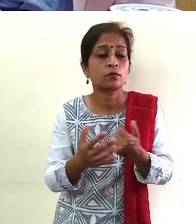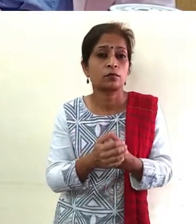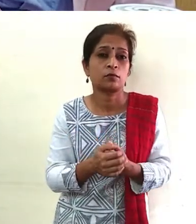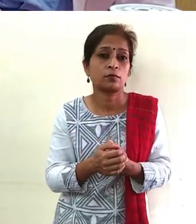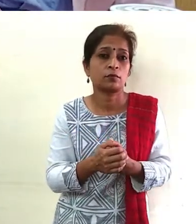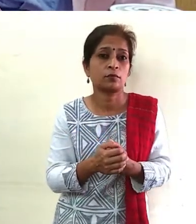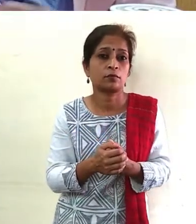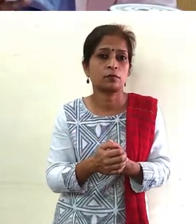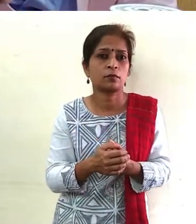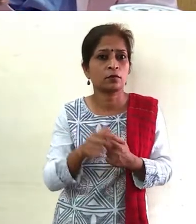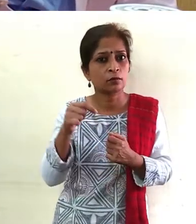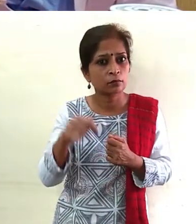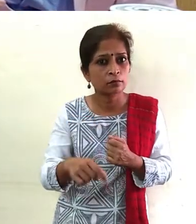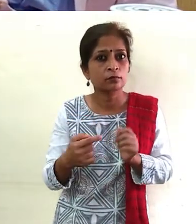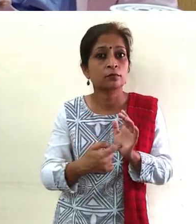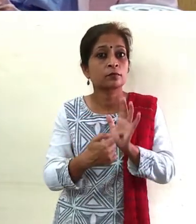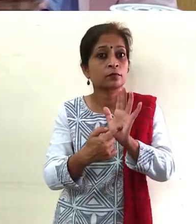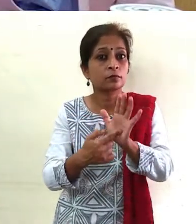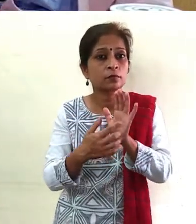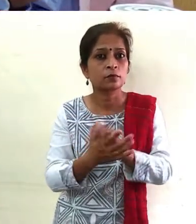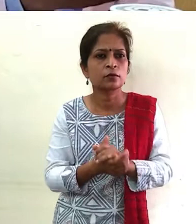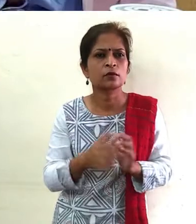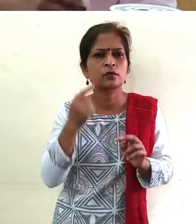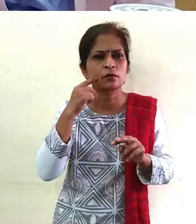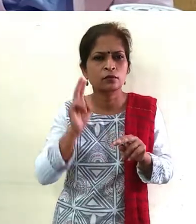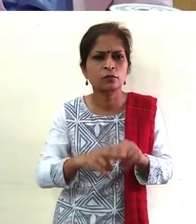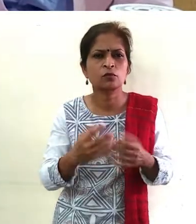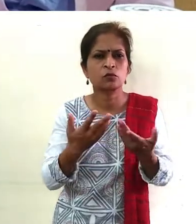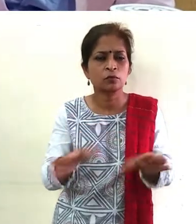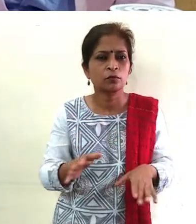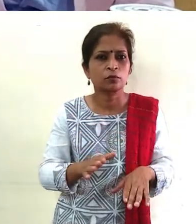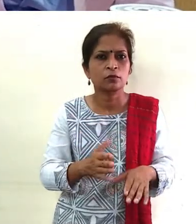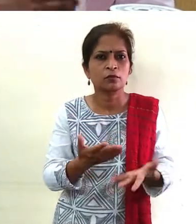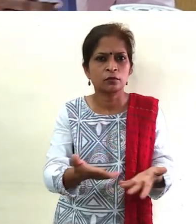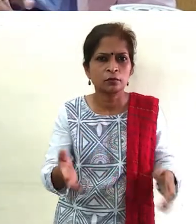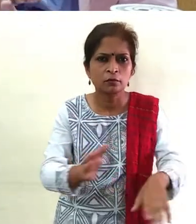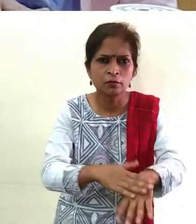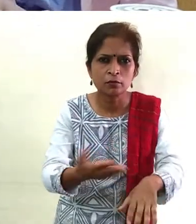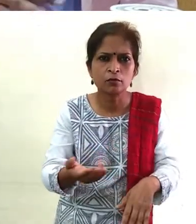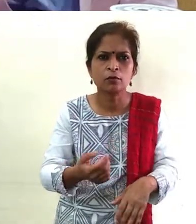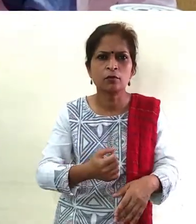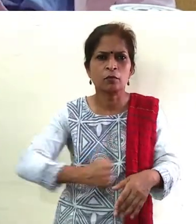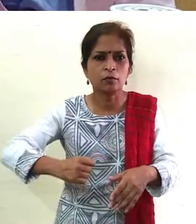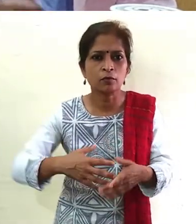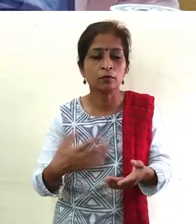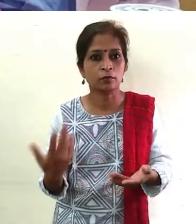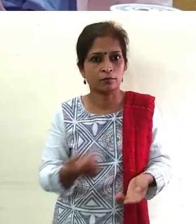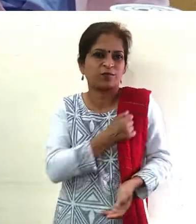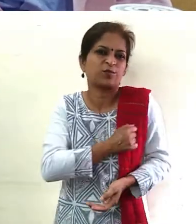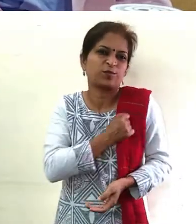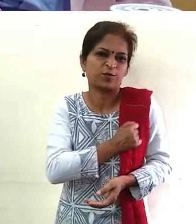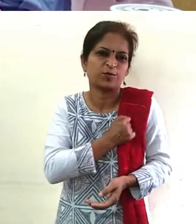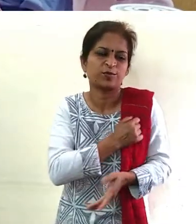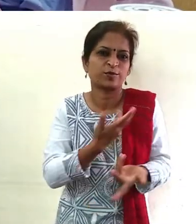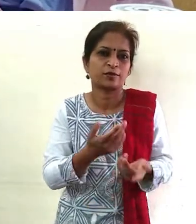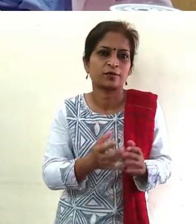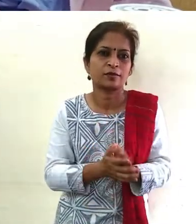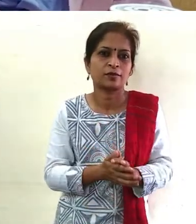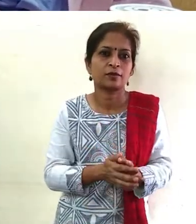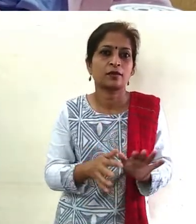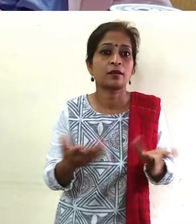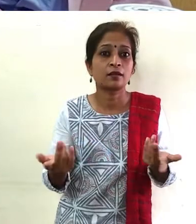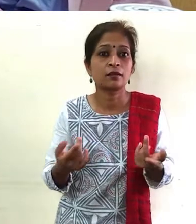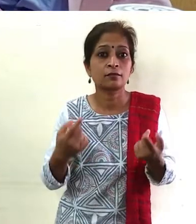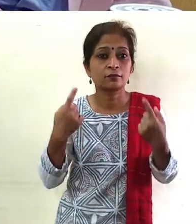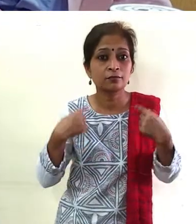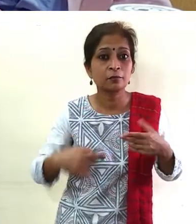और इसी बात को दर्शाने के लिए जब भी गलती से किसी चीज के ऊपर पैर लग जाए या हाथ जोर से लग जाए तो क्षमा याचना की जाती है, क्योंकि